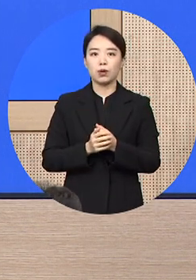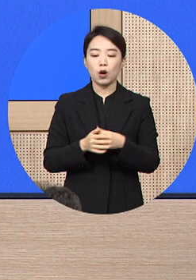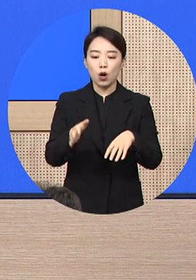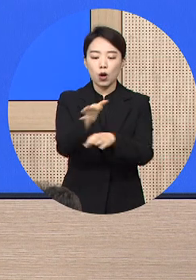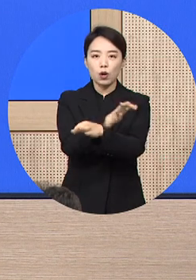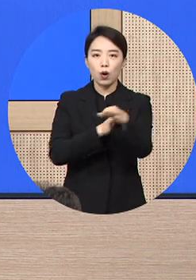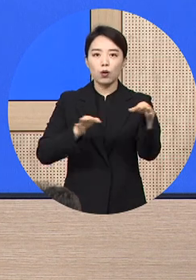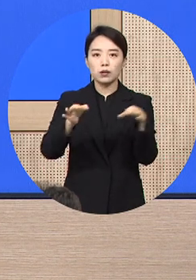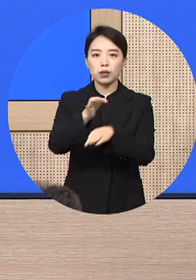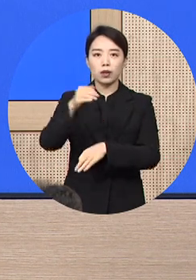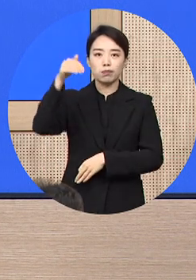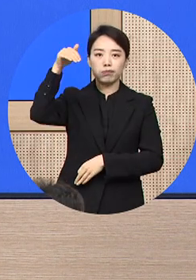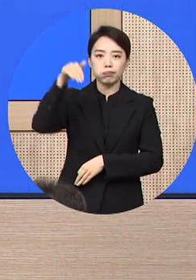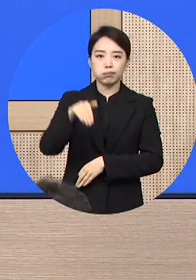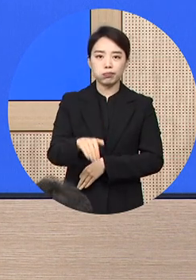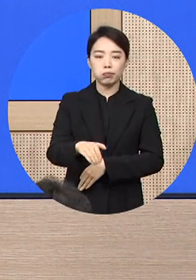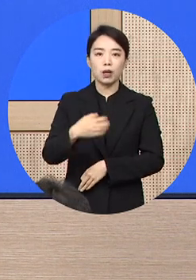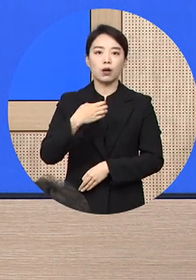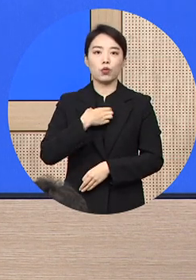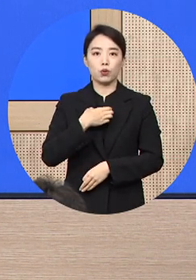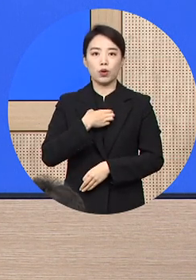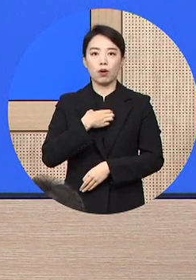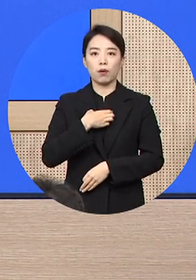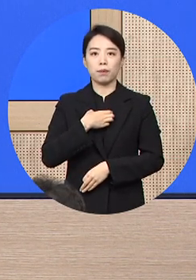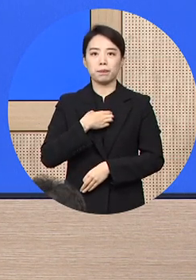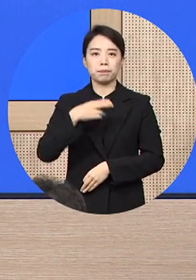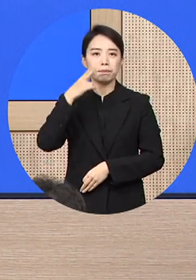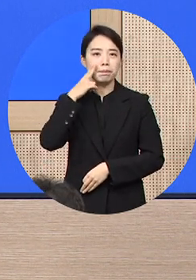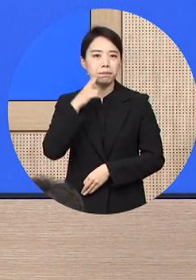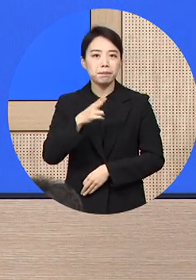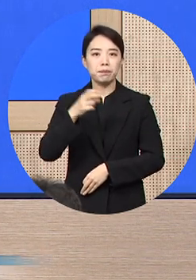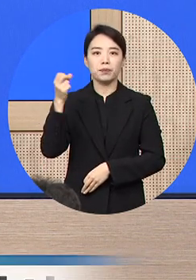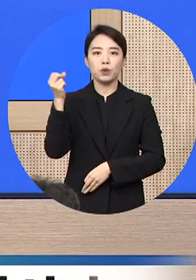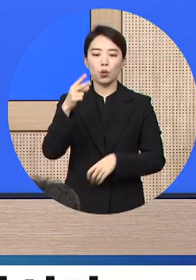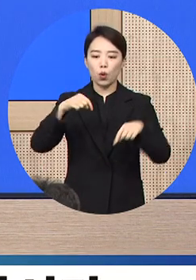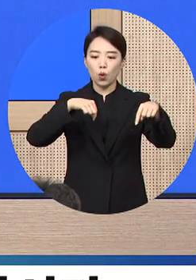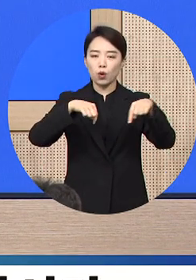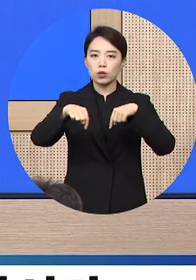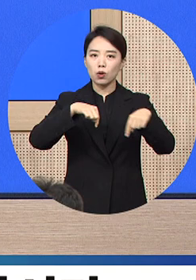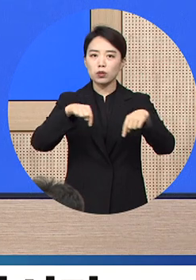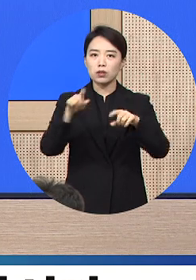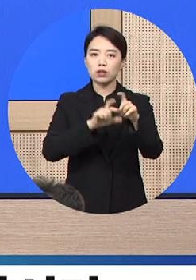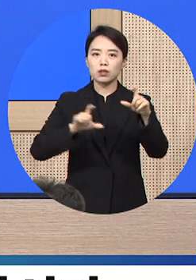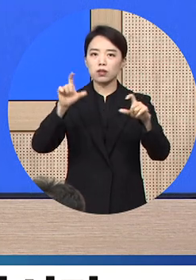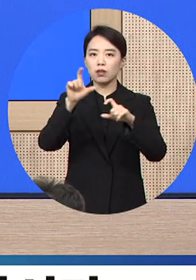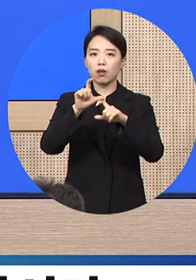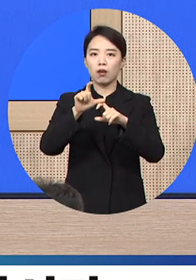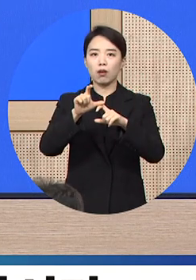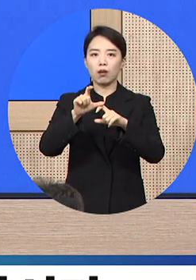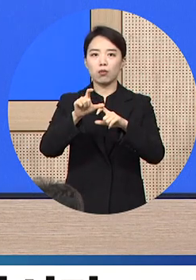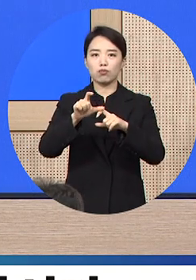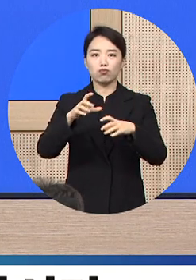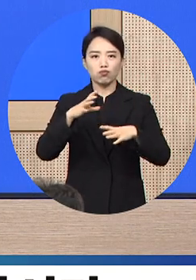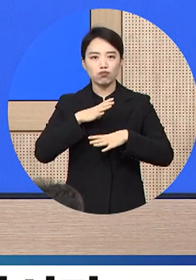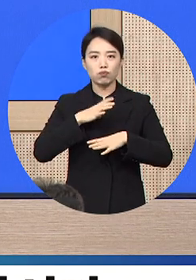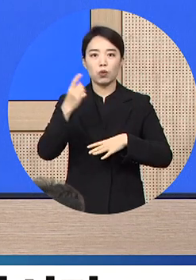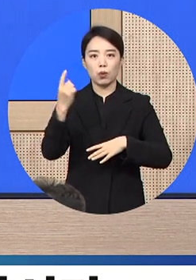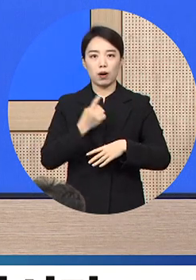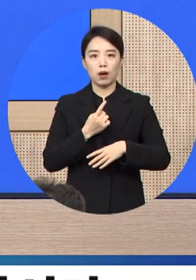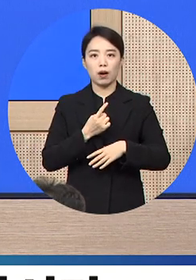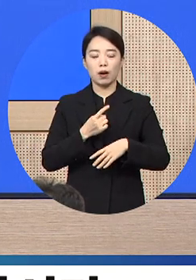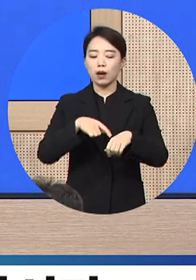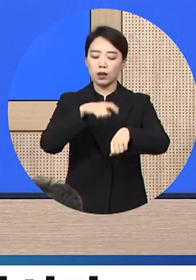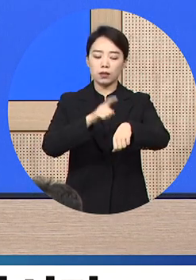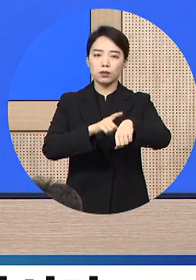더 어려워졌고 위기는 더 깊어지고 정치는 더욱 사나워졌습니다. 더는